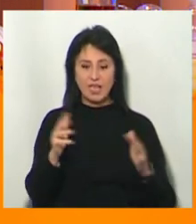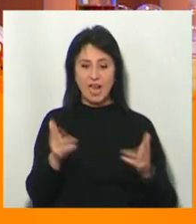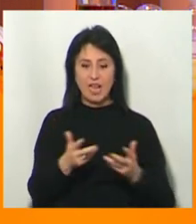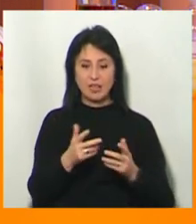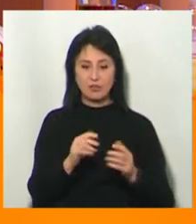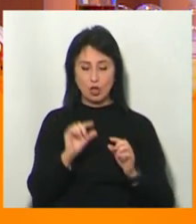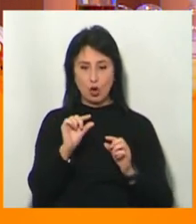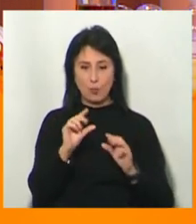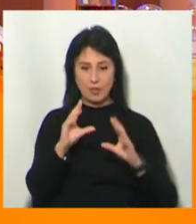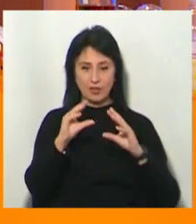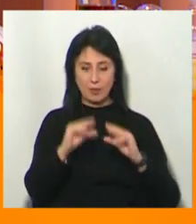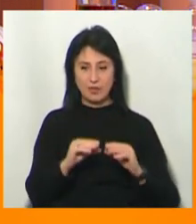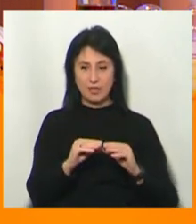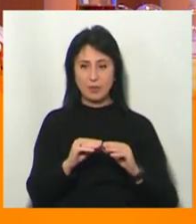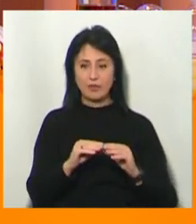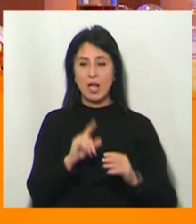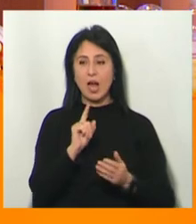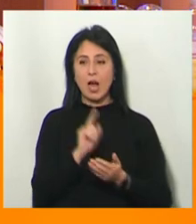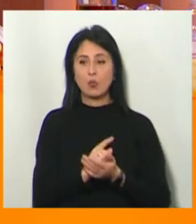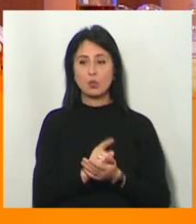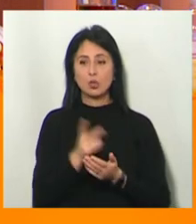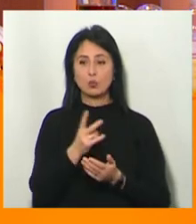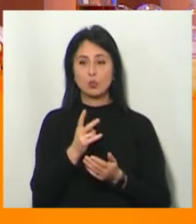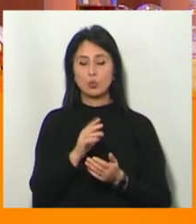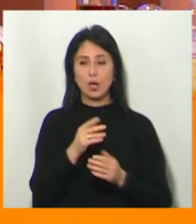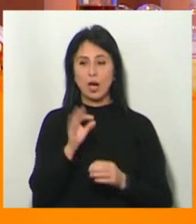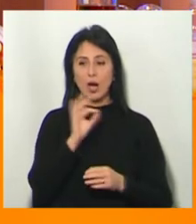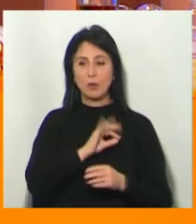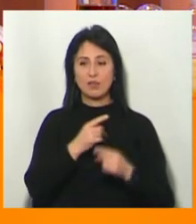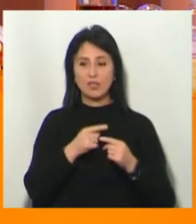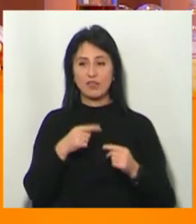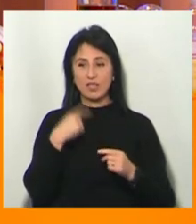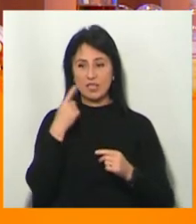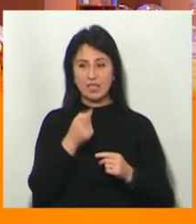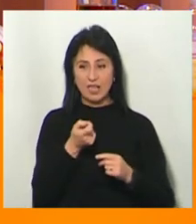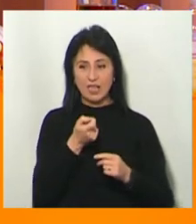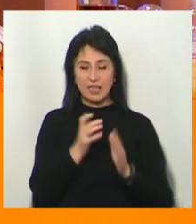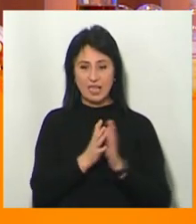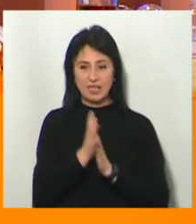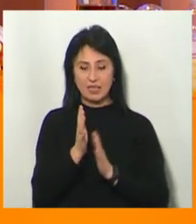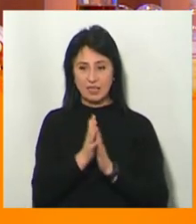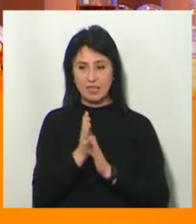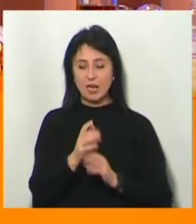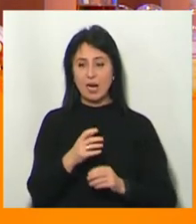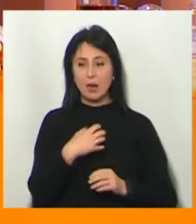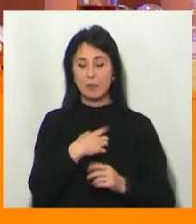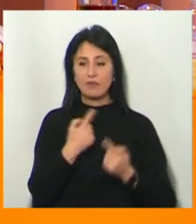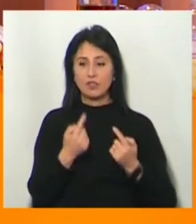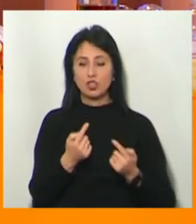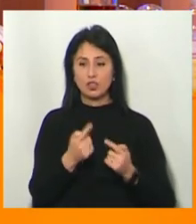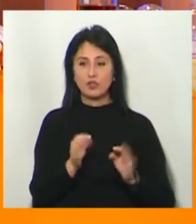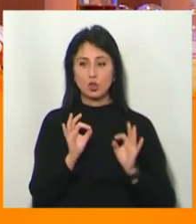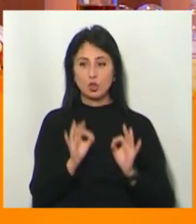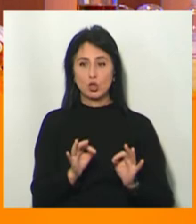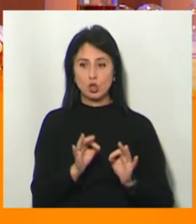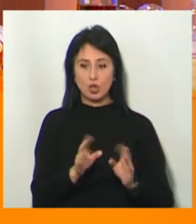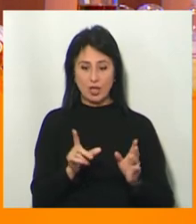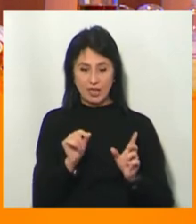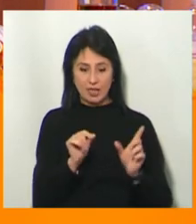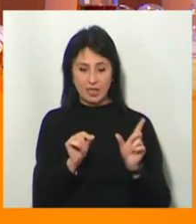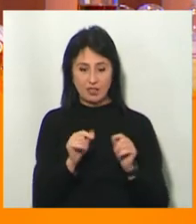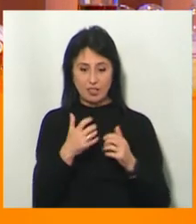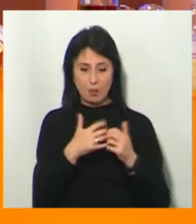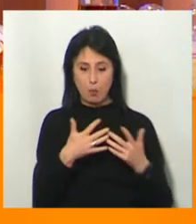ანთების კომპონენტს ამცირებს, აუცილებლად უნდა გამოვიყენოთ სხვადასხვა სახის თესლი, მნიშვნელოვანია სწორად